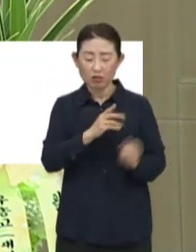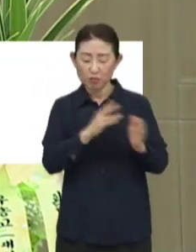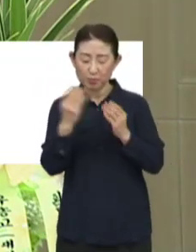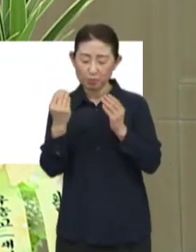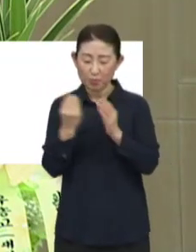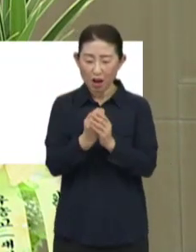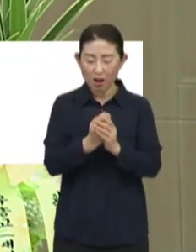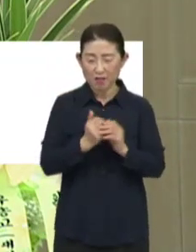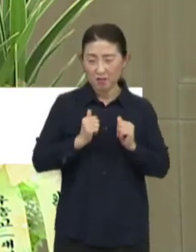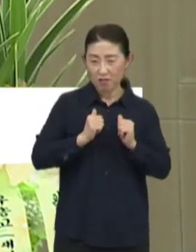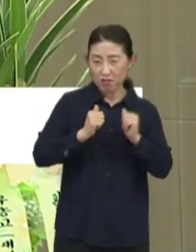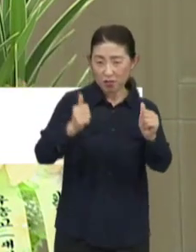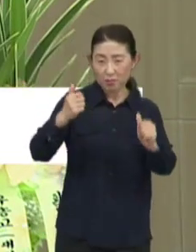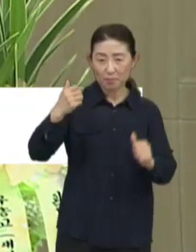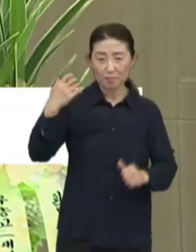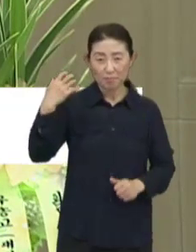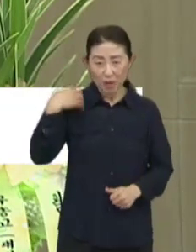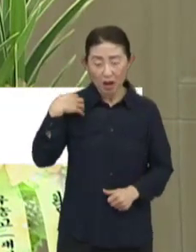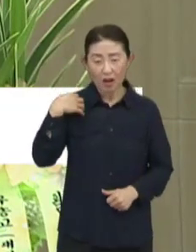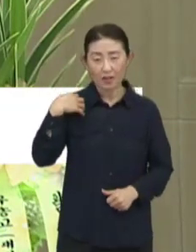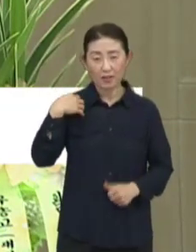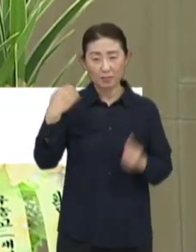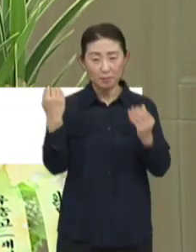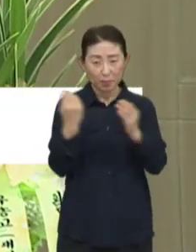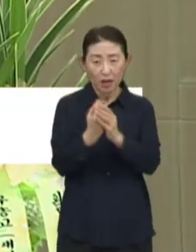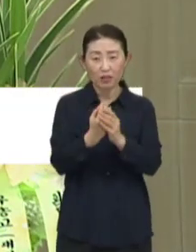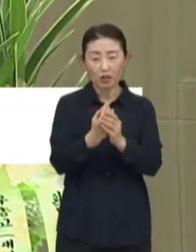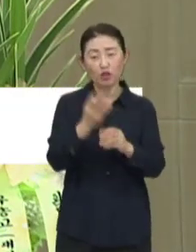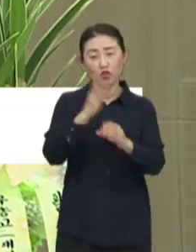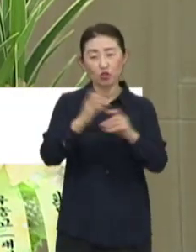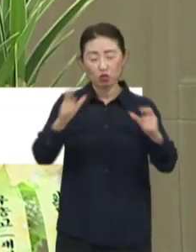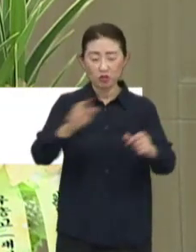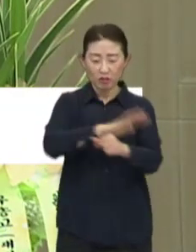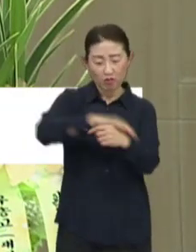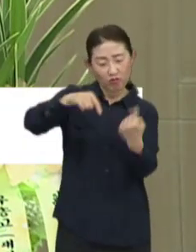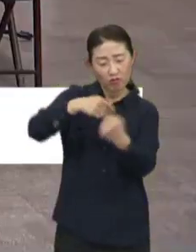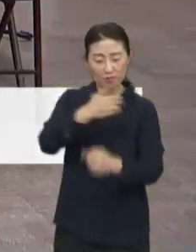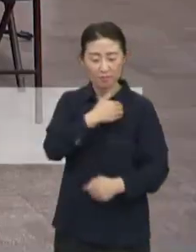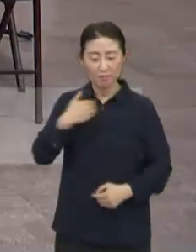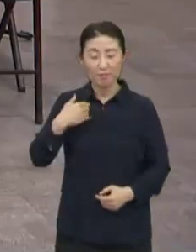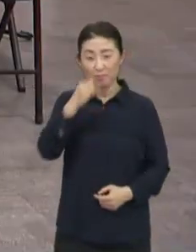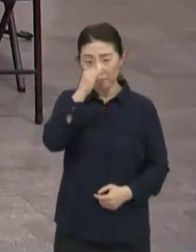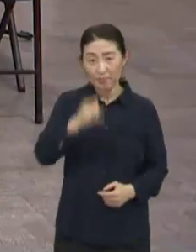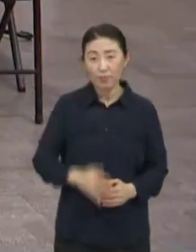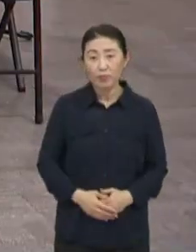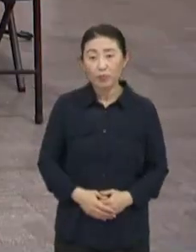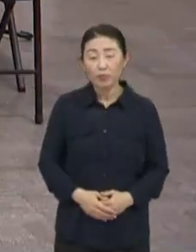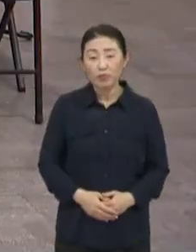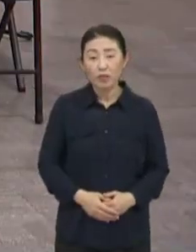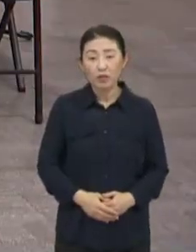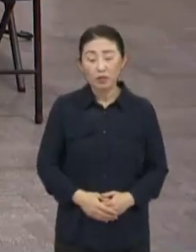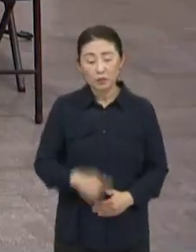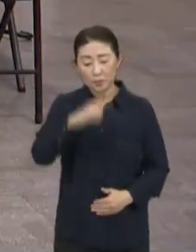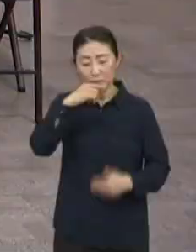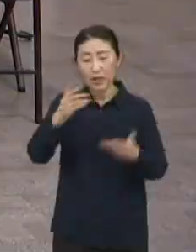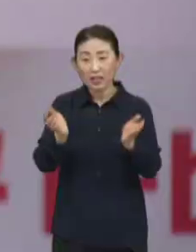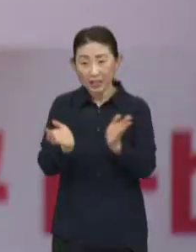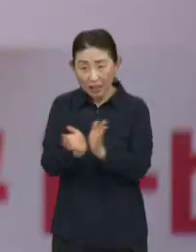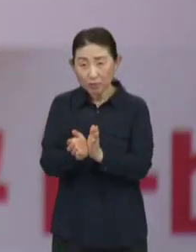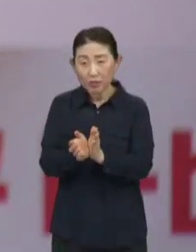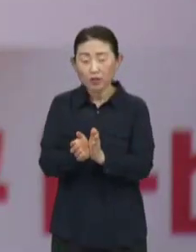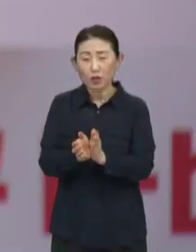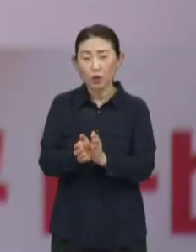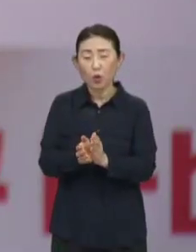성실합니다. 책임감 있게 우리 중구를 잘 운영할 자신감이 있습니다. 논란 속에 국민의힘